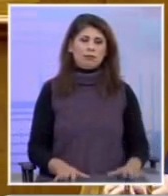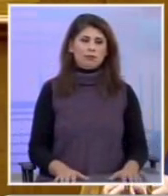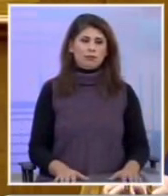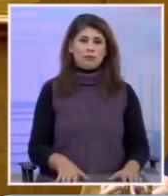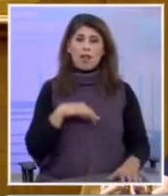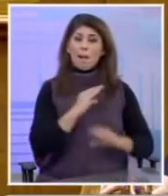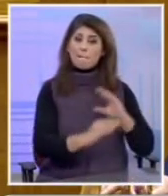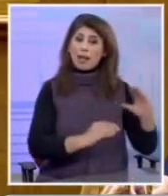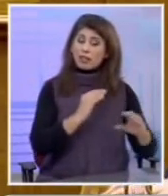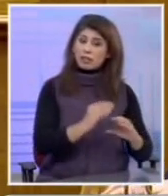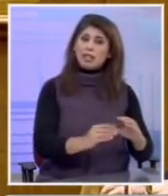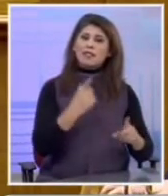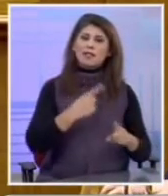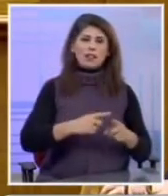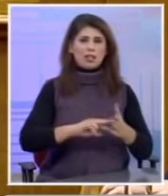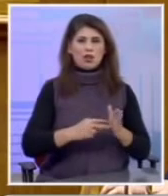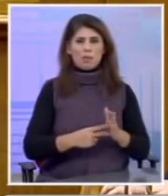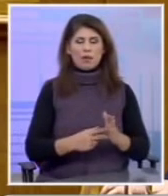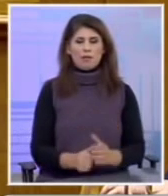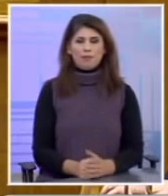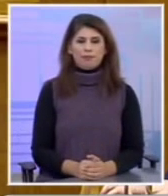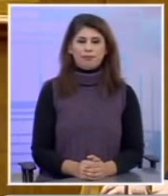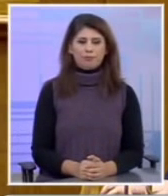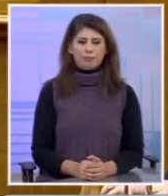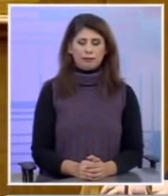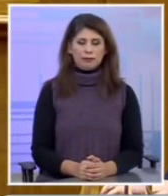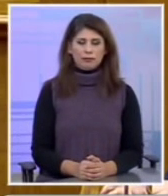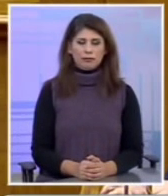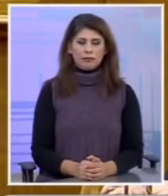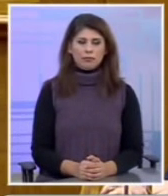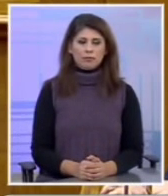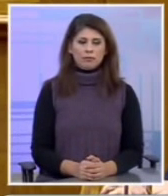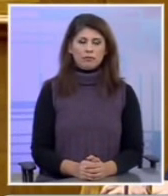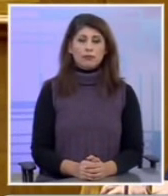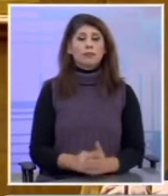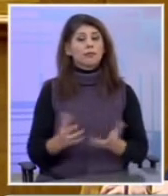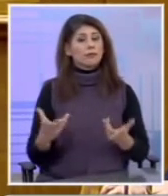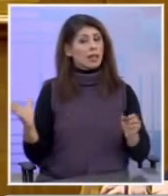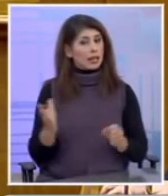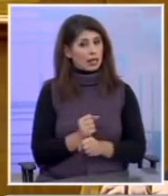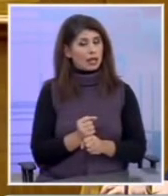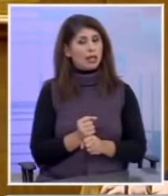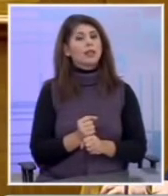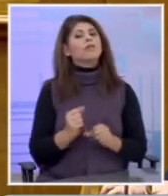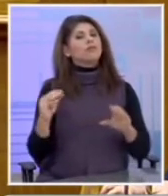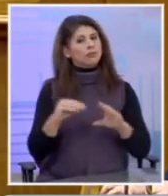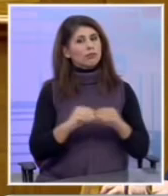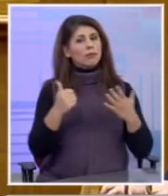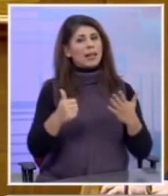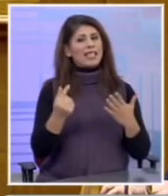των επενδυτών στην ελληνική οικονομία. Το γεγονός λοιπόν ότι πετύχαμε και μπήκανε με 6,5